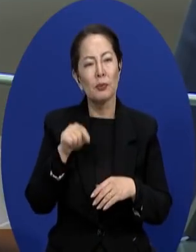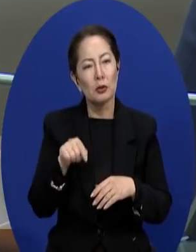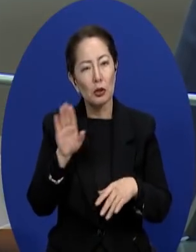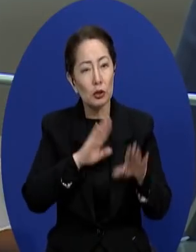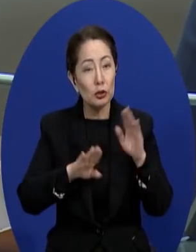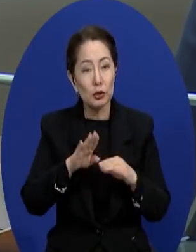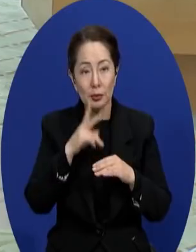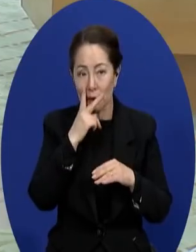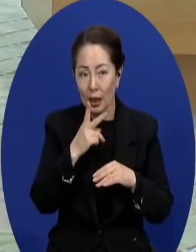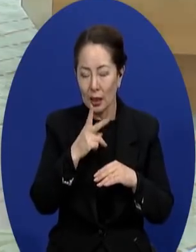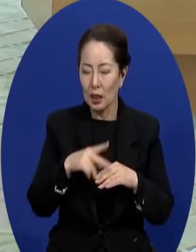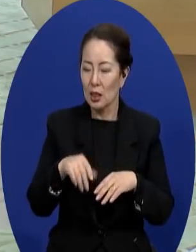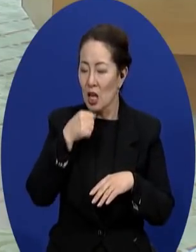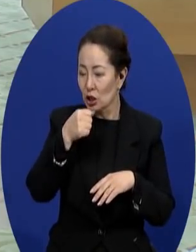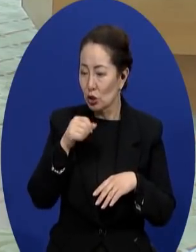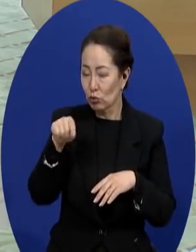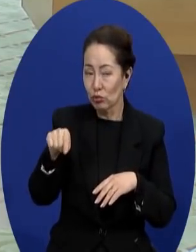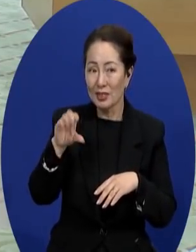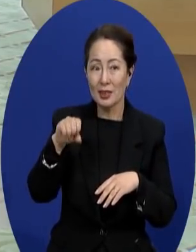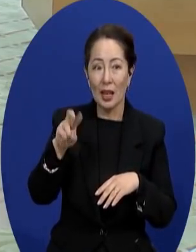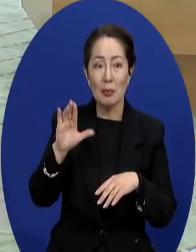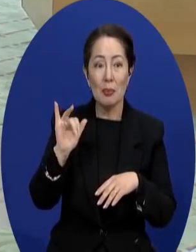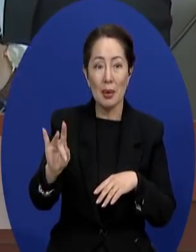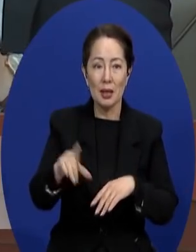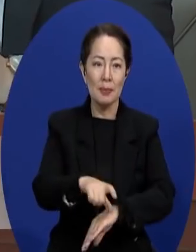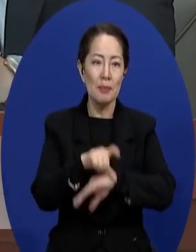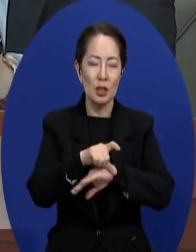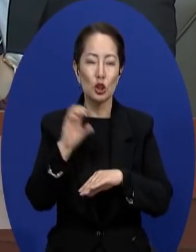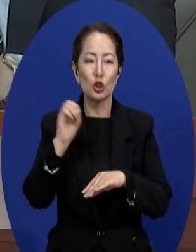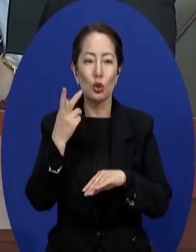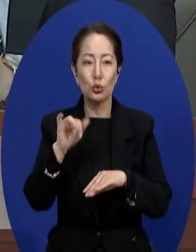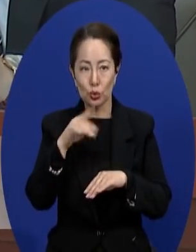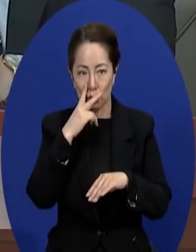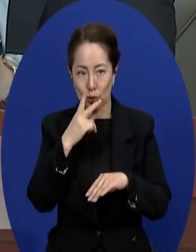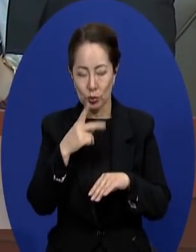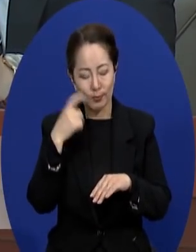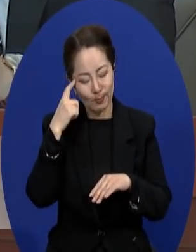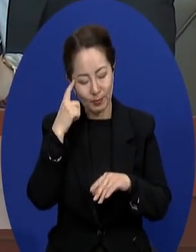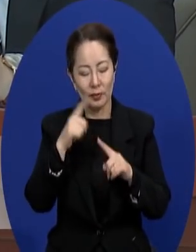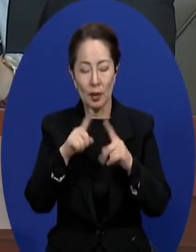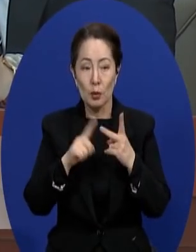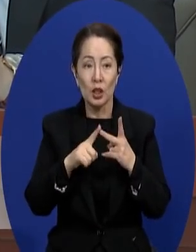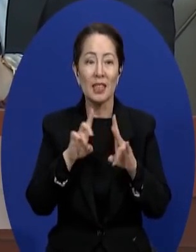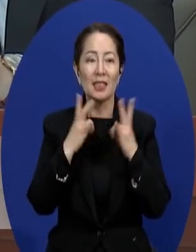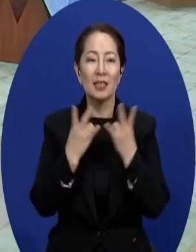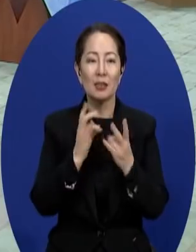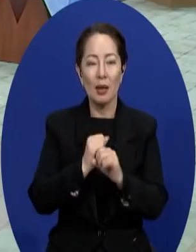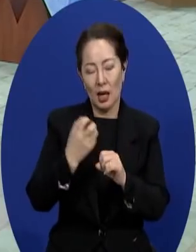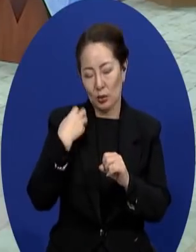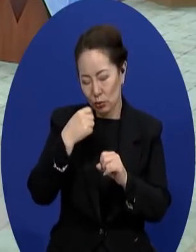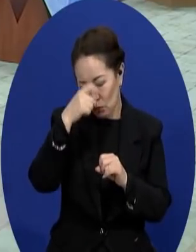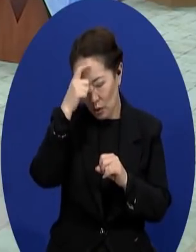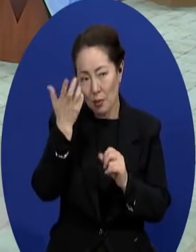нөхцөл байдлаас үзвэл сэтгүүл зүйн салбарынханд мэрэгжлийн ёс зүй өгүүлэгдэж байна. Бас нийгмийн хариуцлага ухамсарладаг байх ёстой